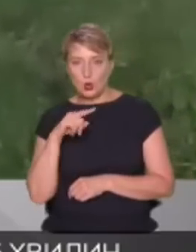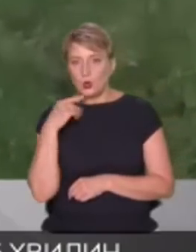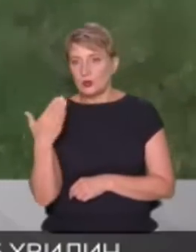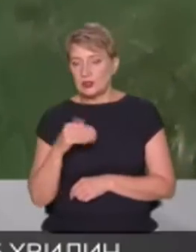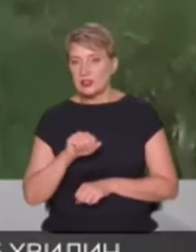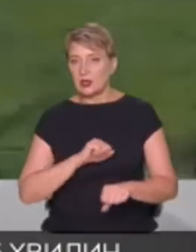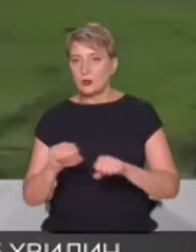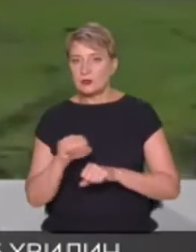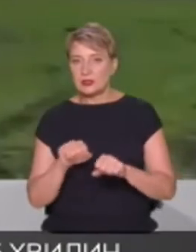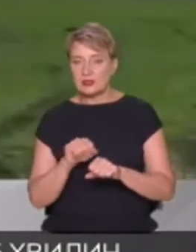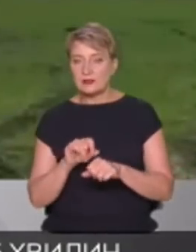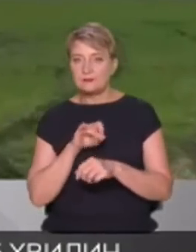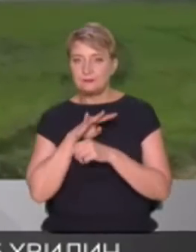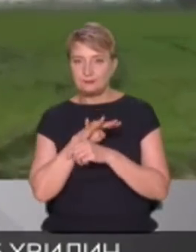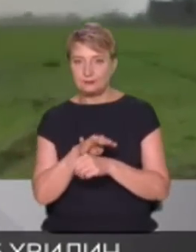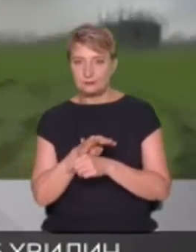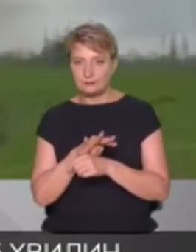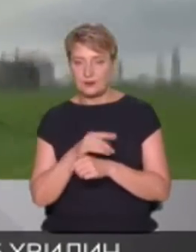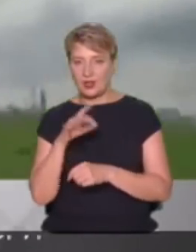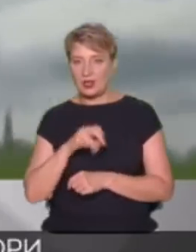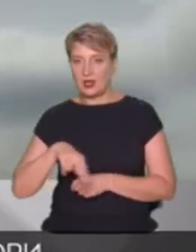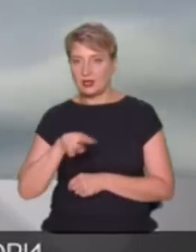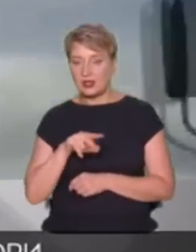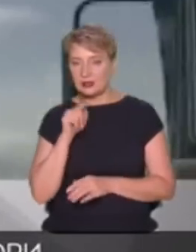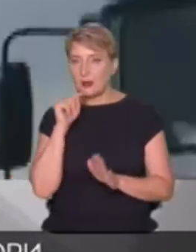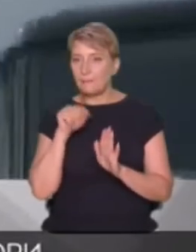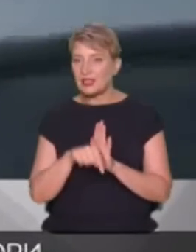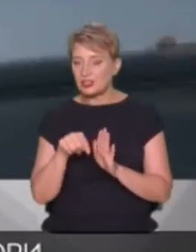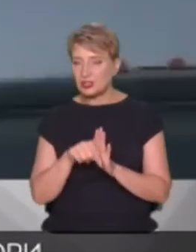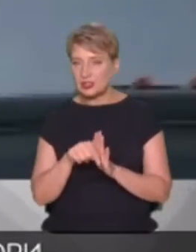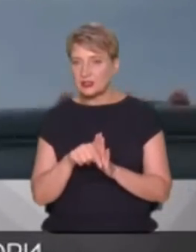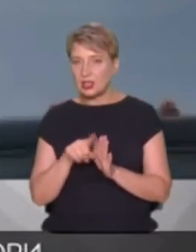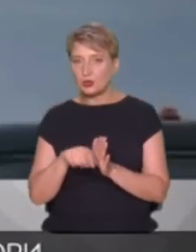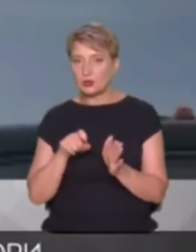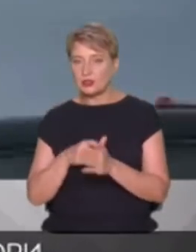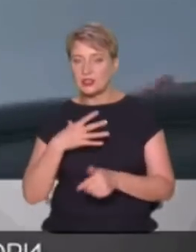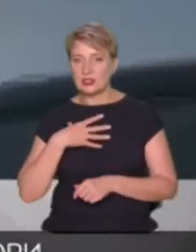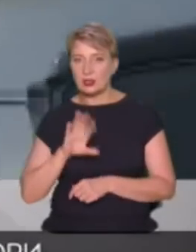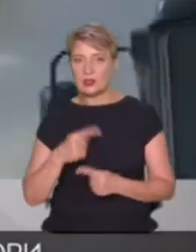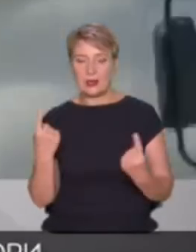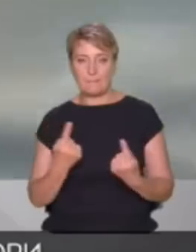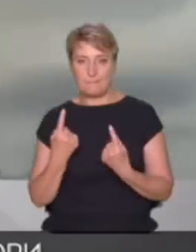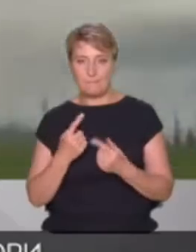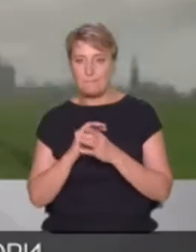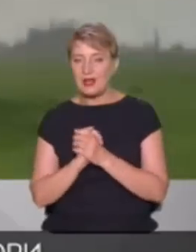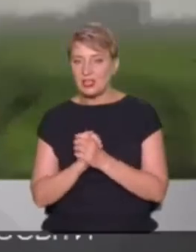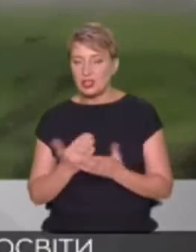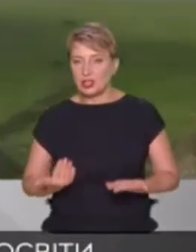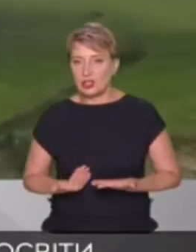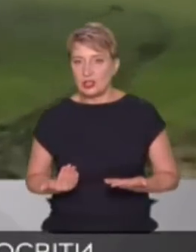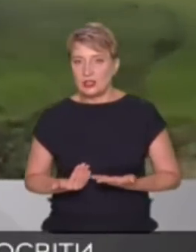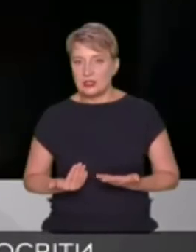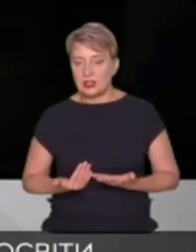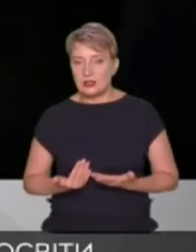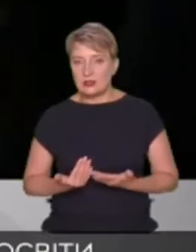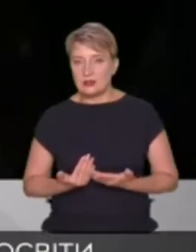дивізіоном реактивних систем залпового вогню Град причетна до обстрілів міст Донеччини та загибелі мирних жителів заочно засуджена